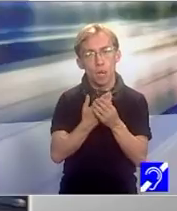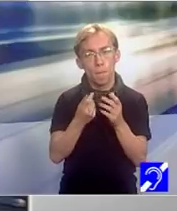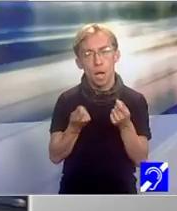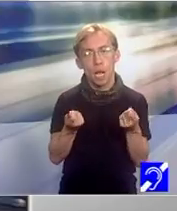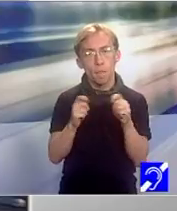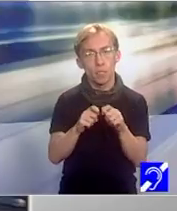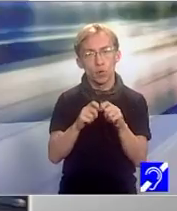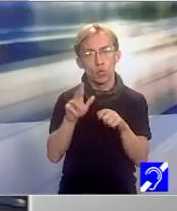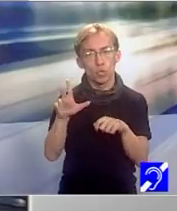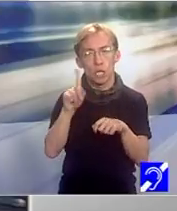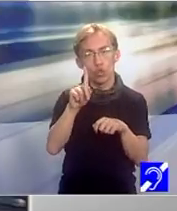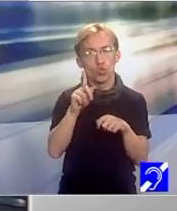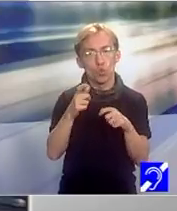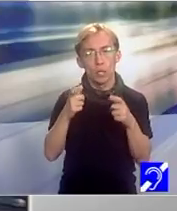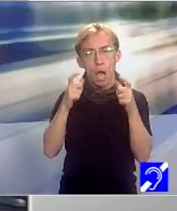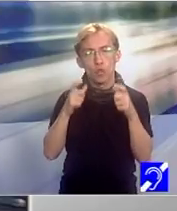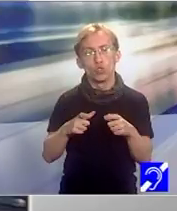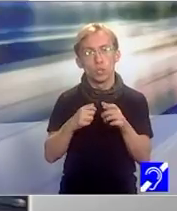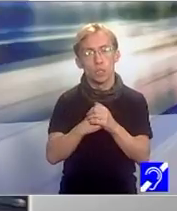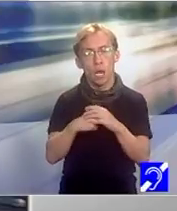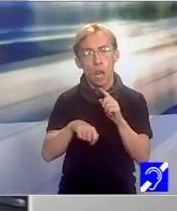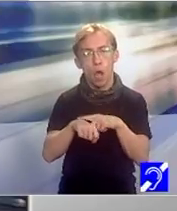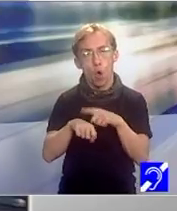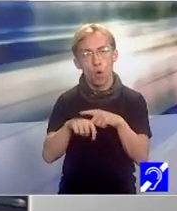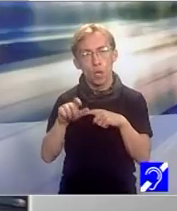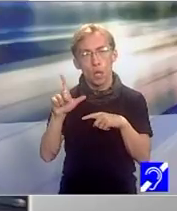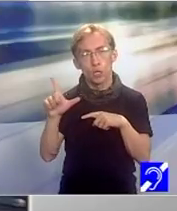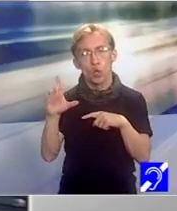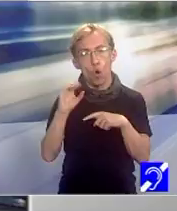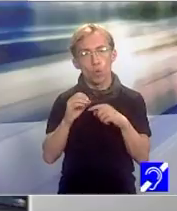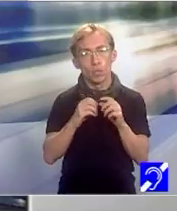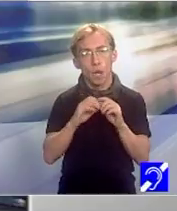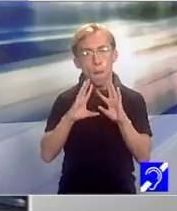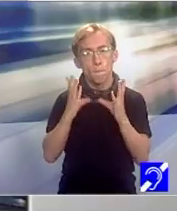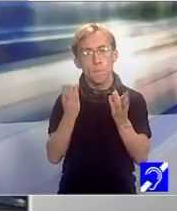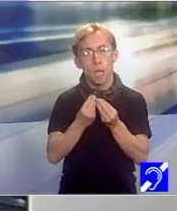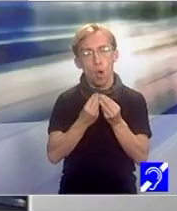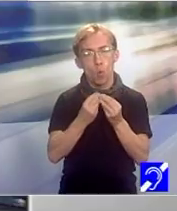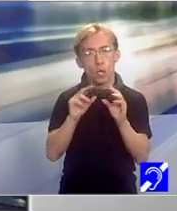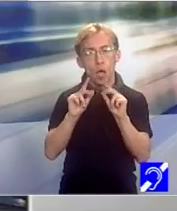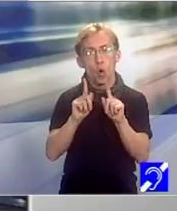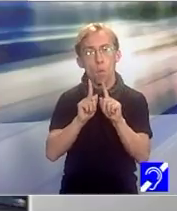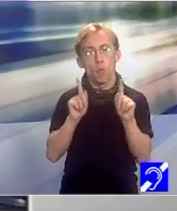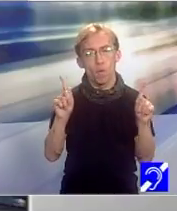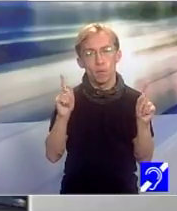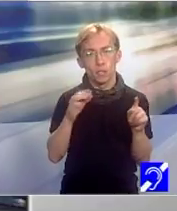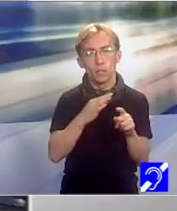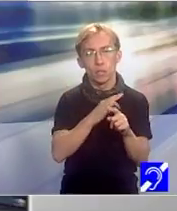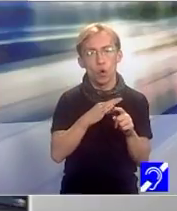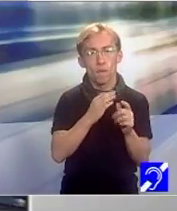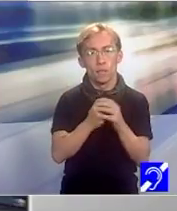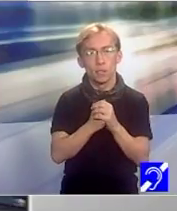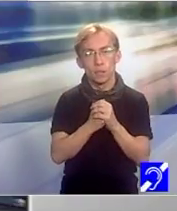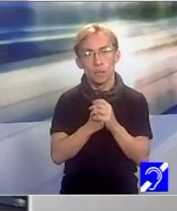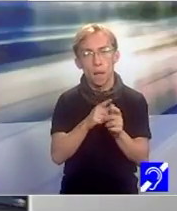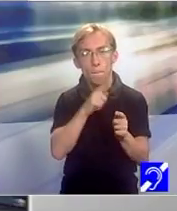pe 31 decembrie la ora 20, lucrând cu domnul conferențiar universitar Horia Bumbea. Pe